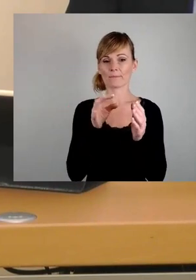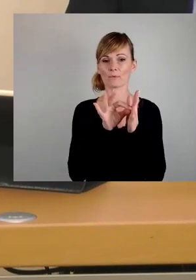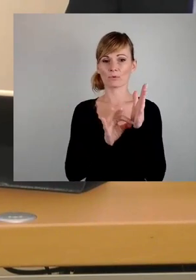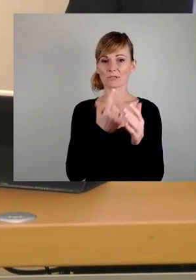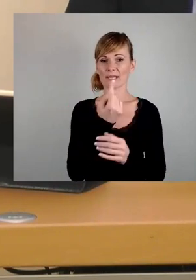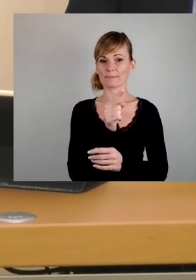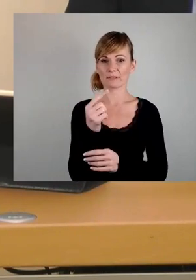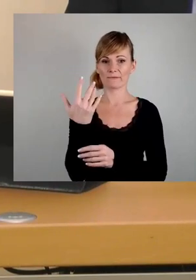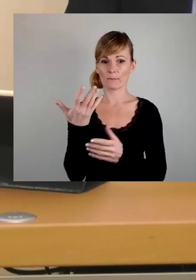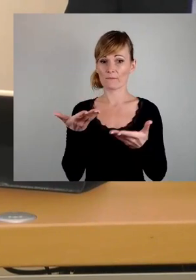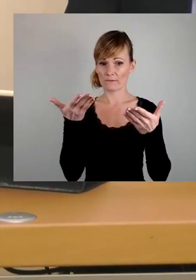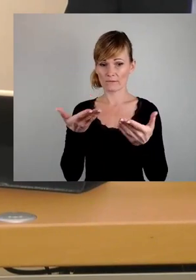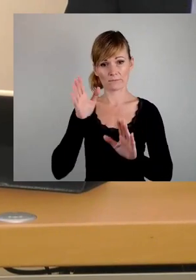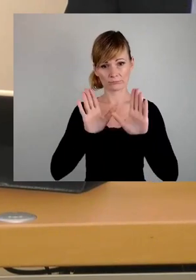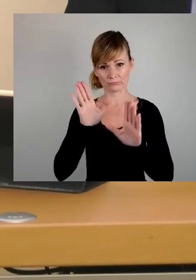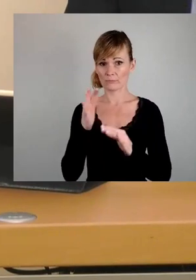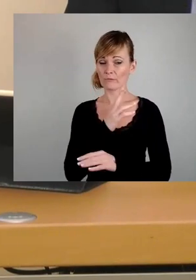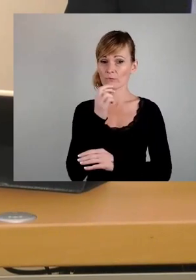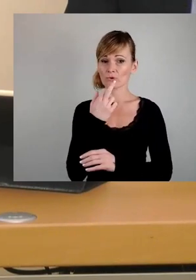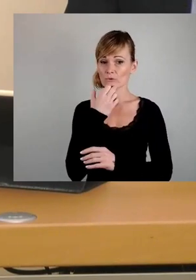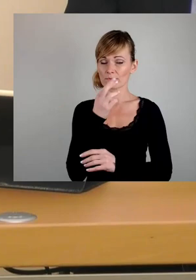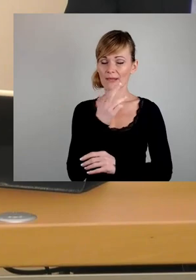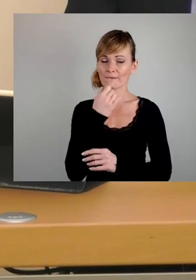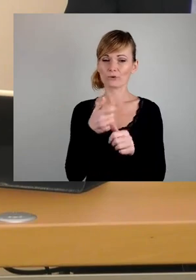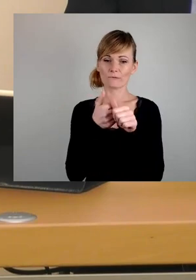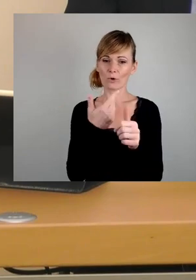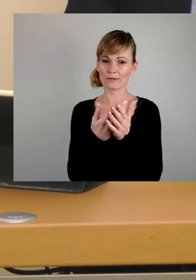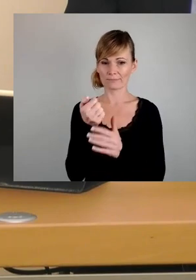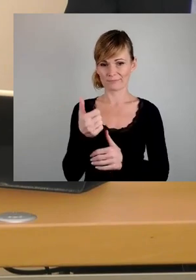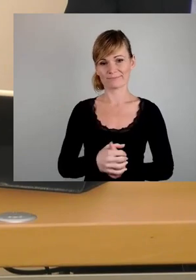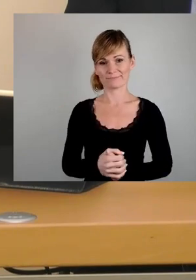Abstimmung stellen. Wer dem folgen möchte, bitte ich jetzt um Stimmzeichen.